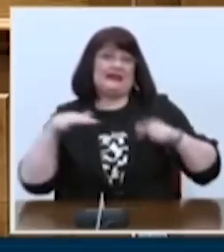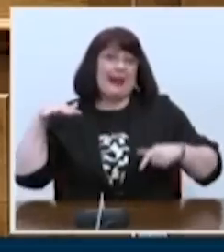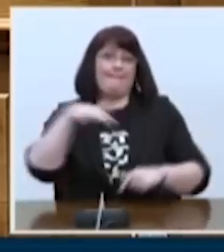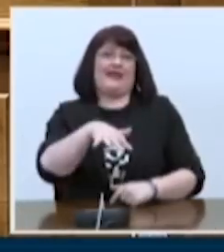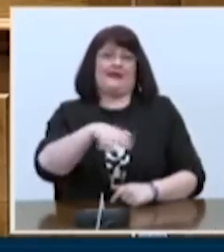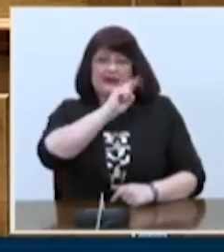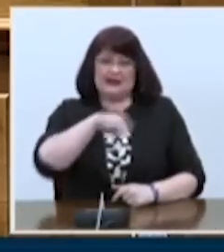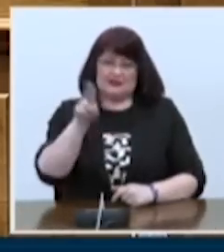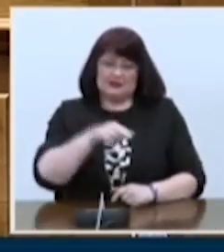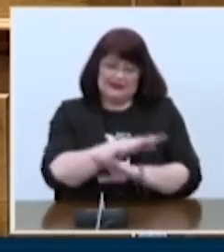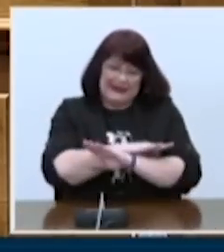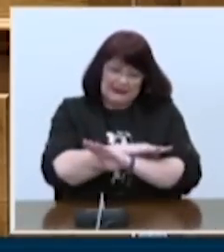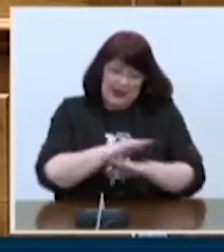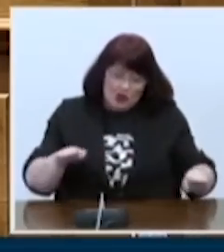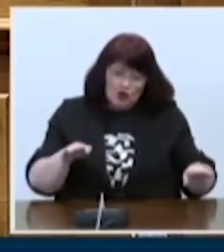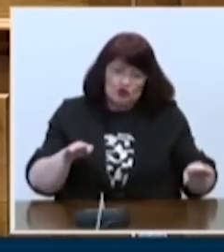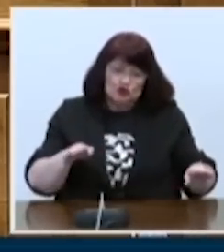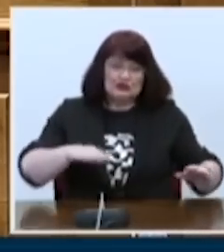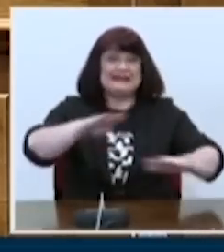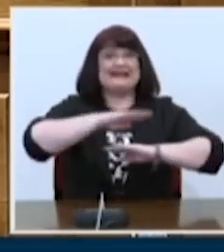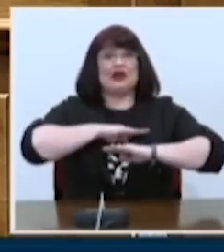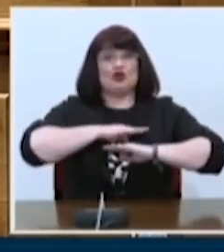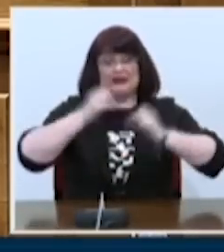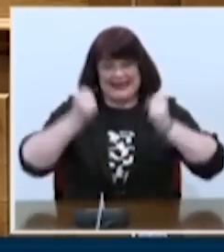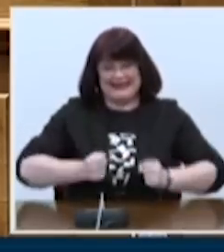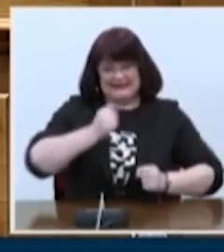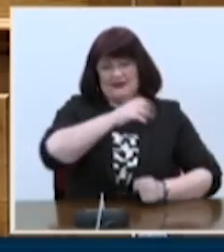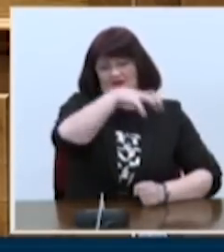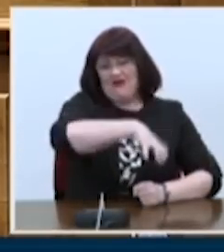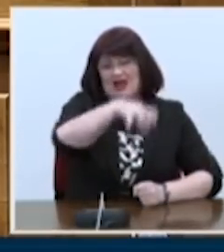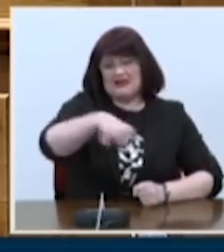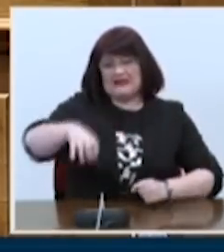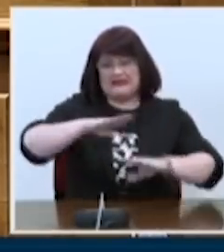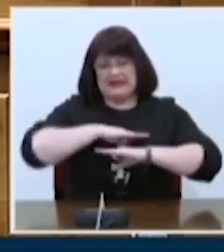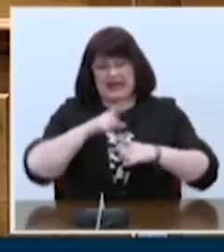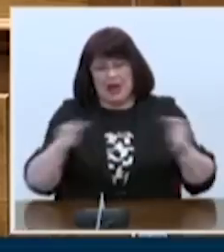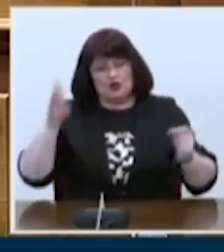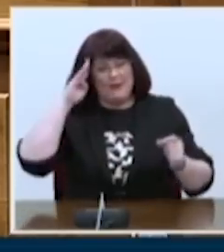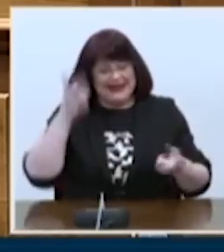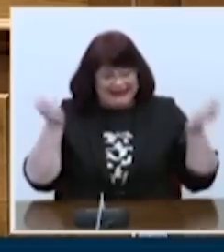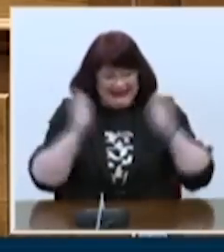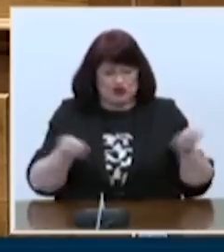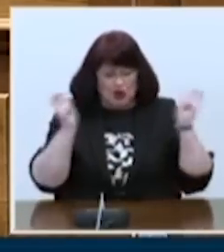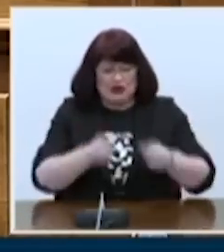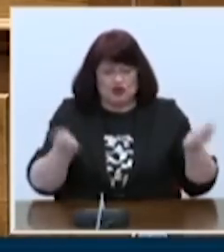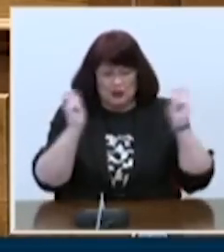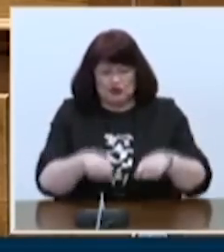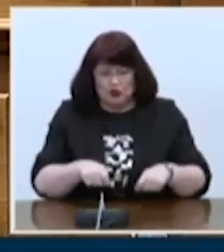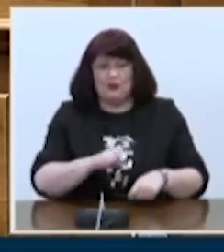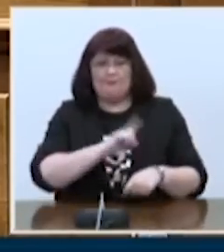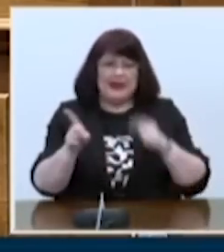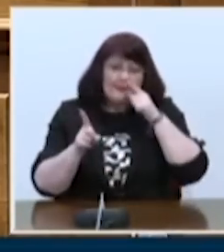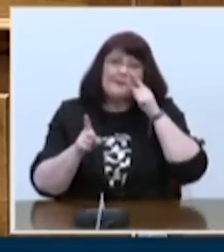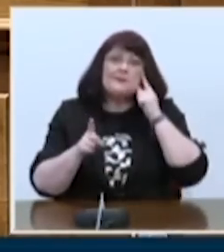κλείσουν τώρα όλες οι στρατιωτικές βάσεις του ΝΑΤΟ και των ΗΠΑ στη χώρα μας, που αξιοποιούνται ως